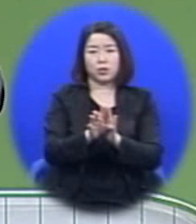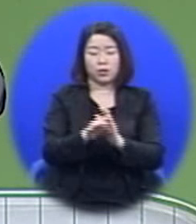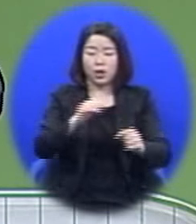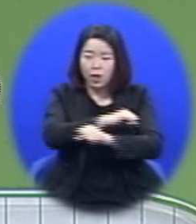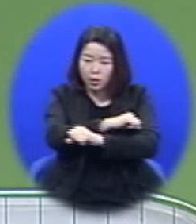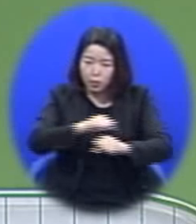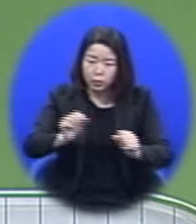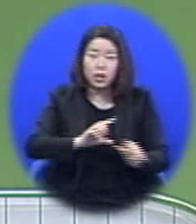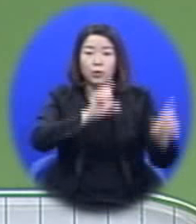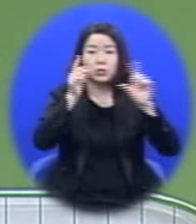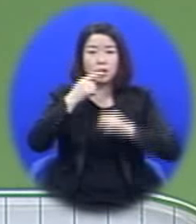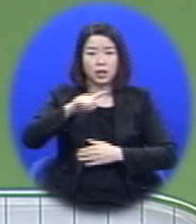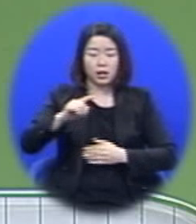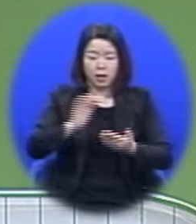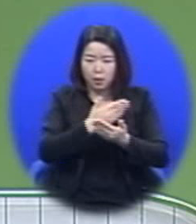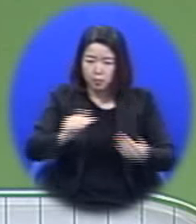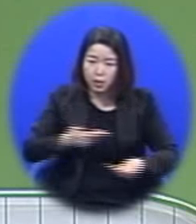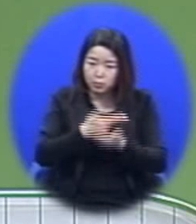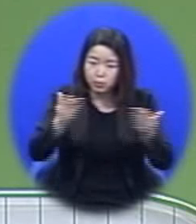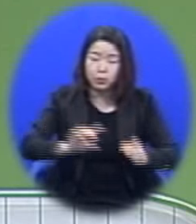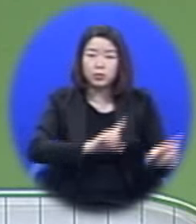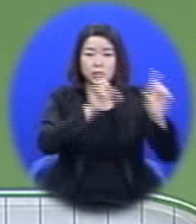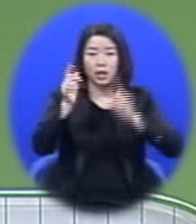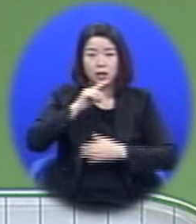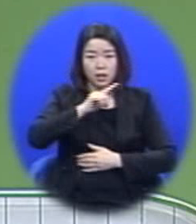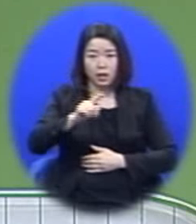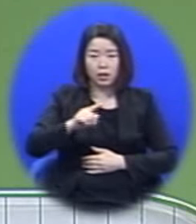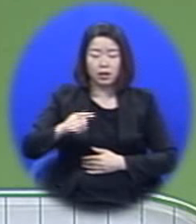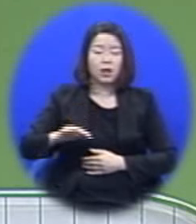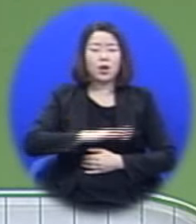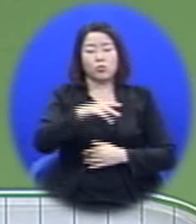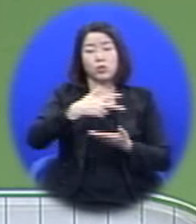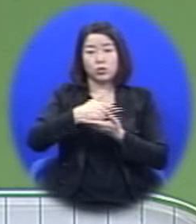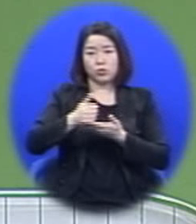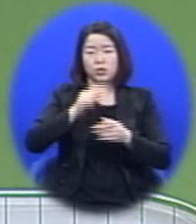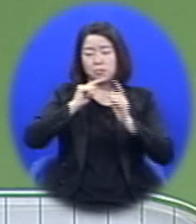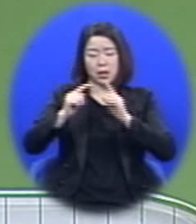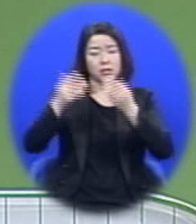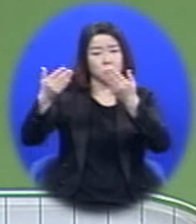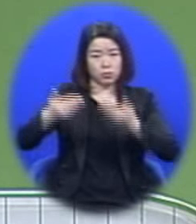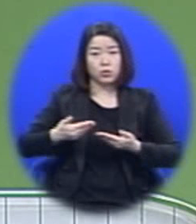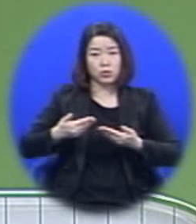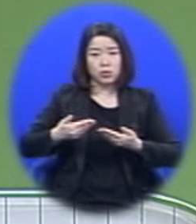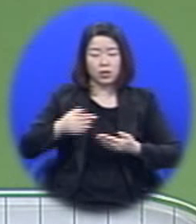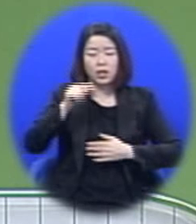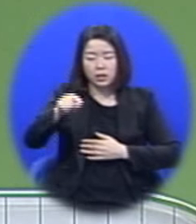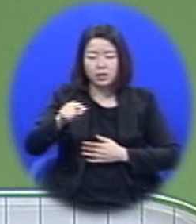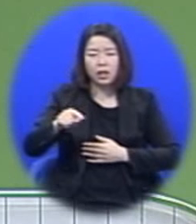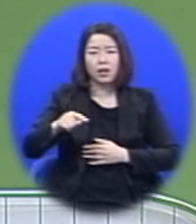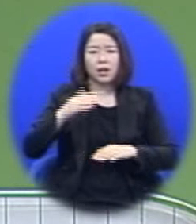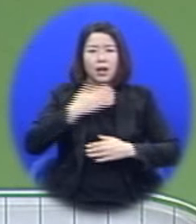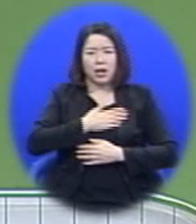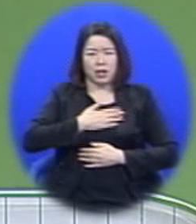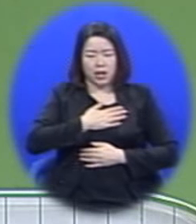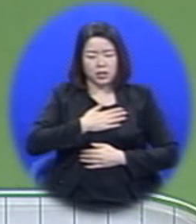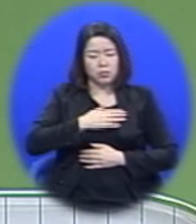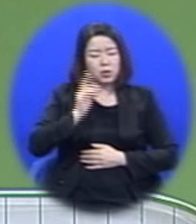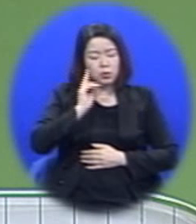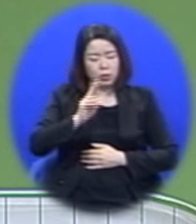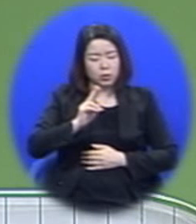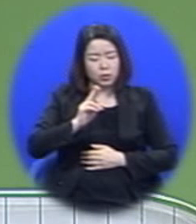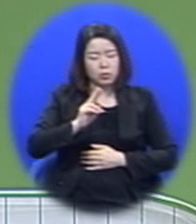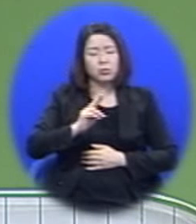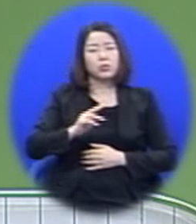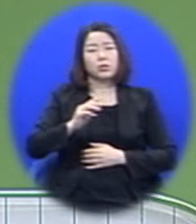살아라, 나눠주고 살아라. 우리 주님의 말씀이요, 가슴에 너무 이해가 돼요.